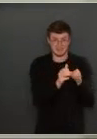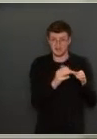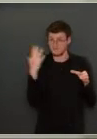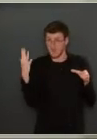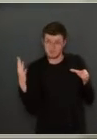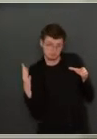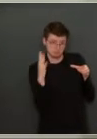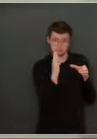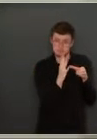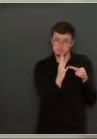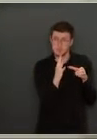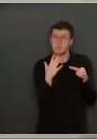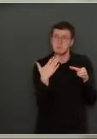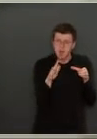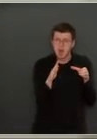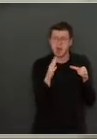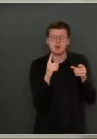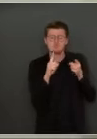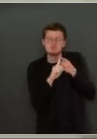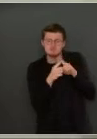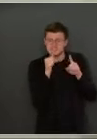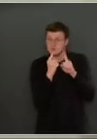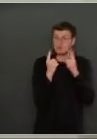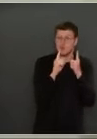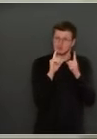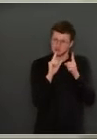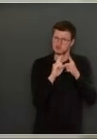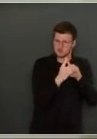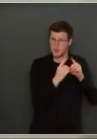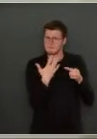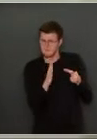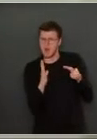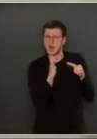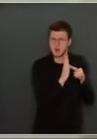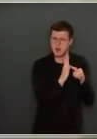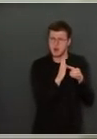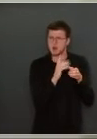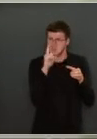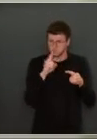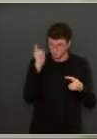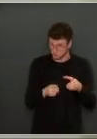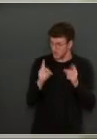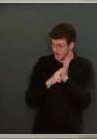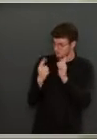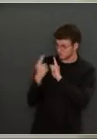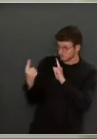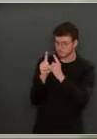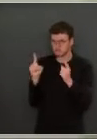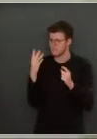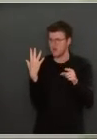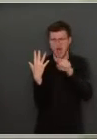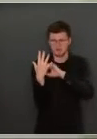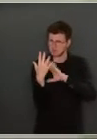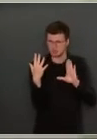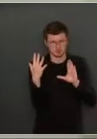u dus nauwe contact mag hebben. Contacten waarvoor de veiligheidsafstand niet altijd wordt